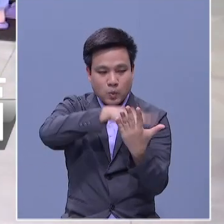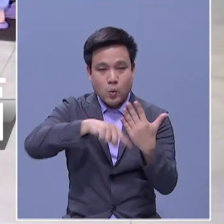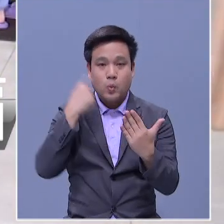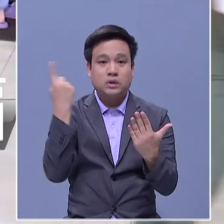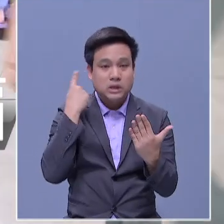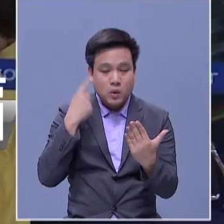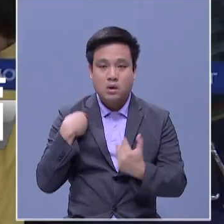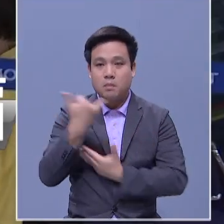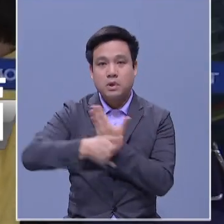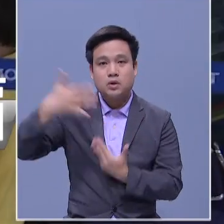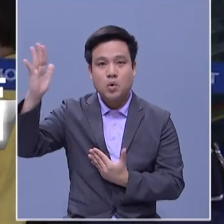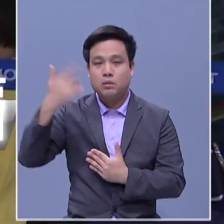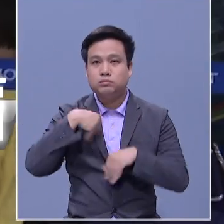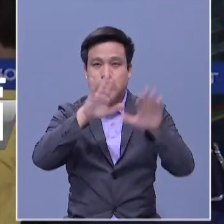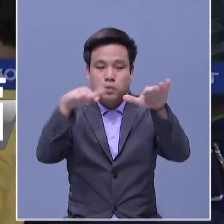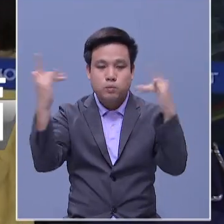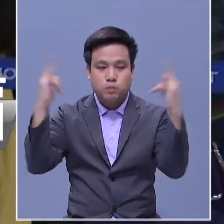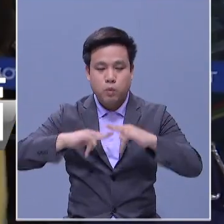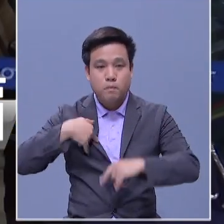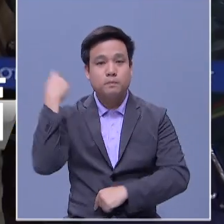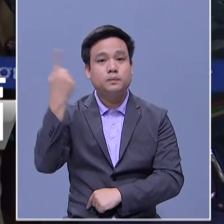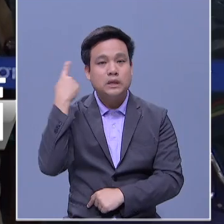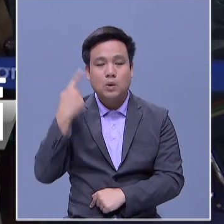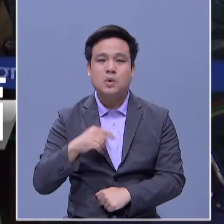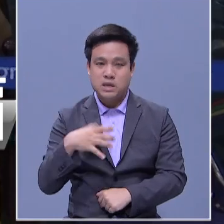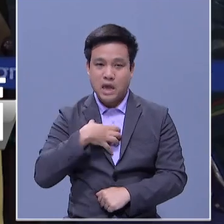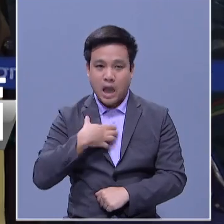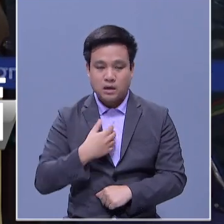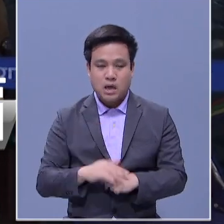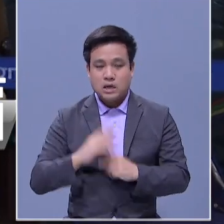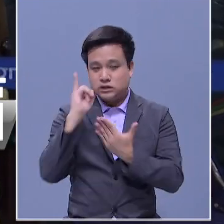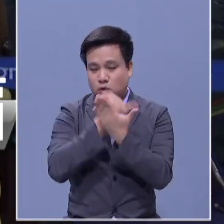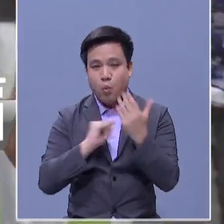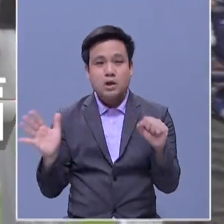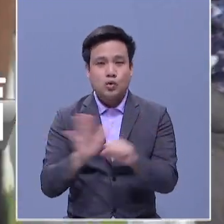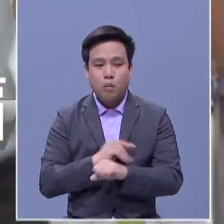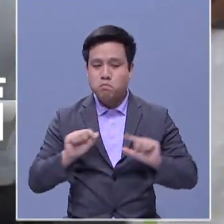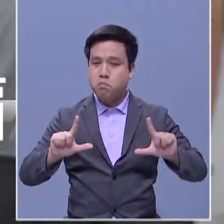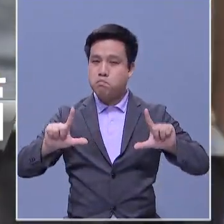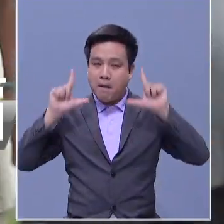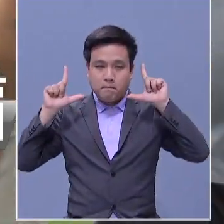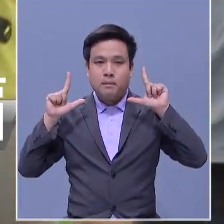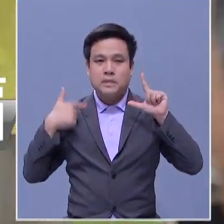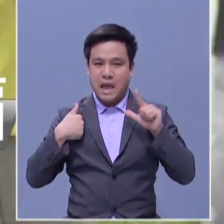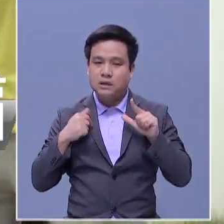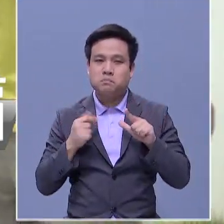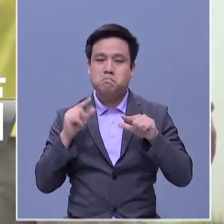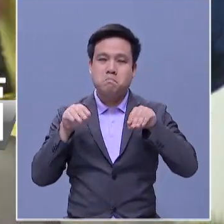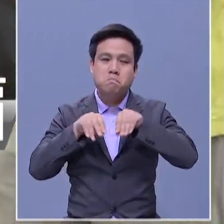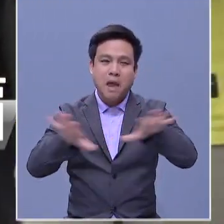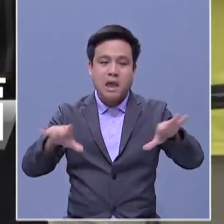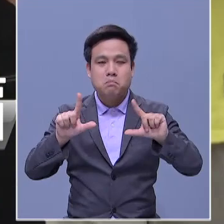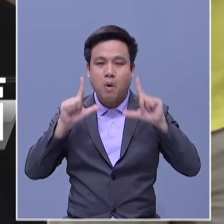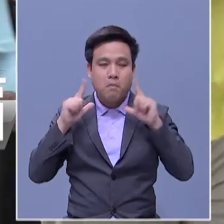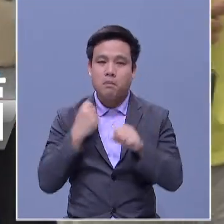นะคะที่จะส่งเสริมให้มันโดดเด่นขึ้นทำให้ประเทศไทยเนี่ยเป็นไฮซีซั่นให้ได้ตลอดทั้งปีเพิ่มการอำนวยความสะดวก